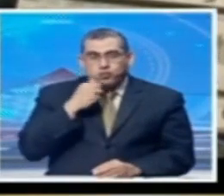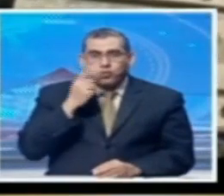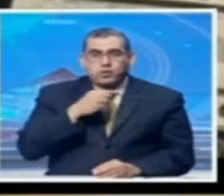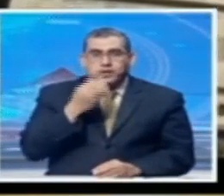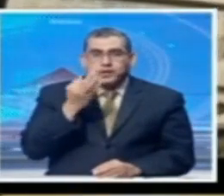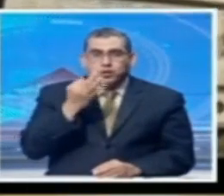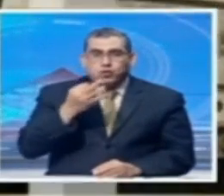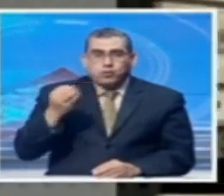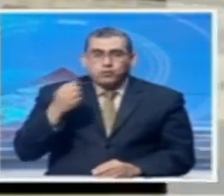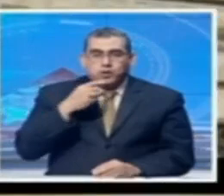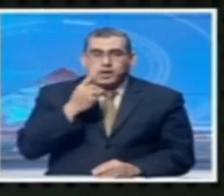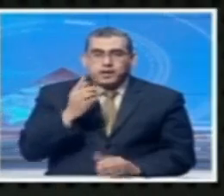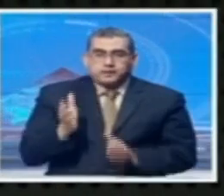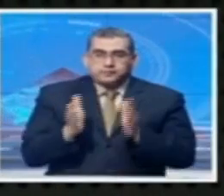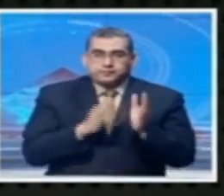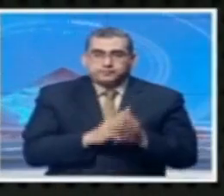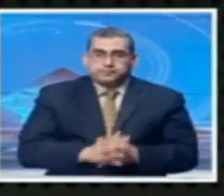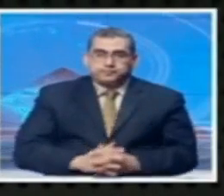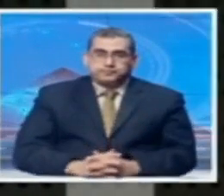61,473,300 جنيه.